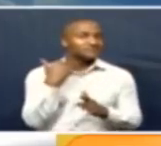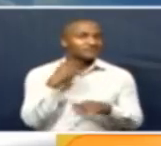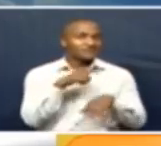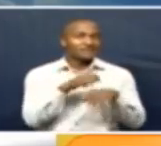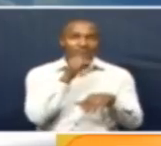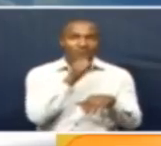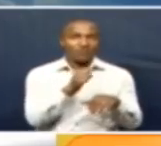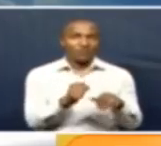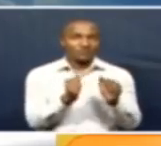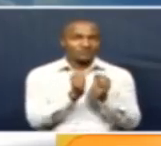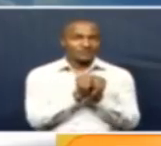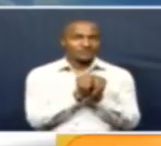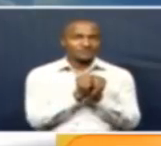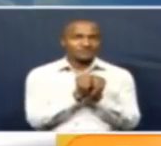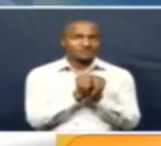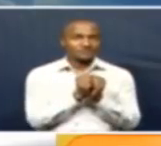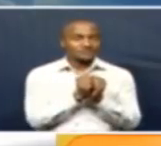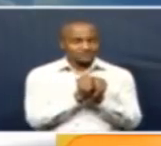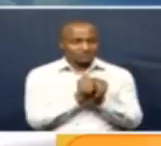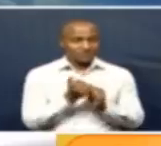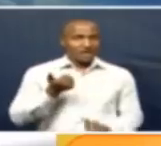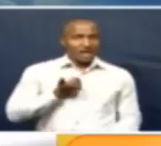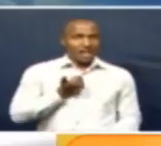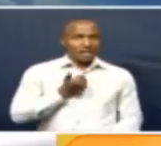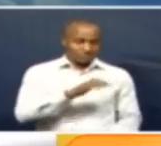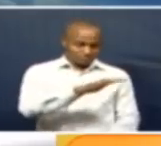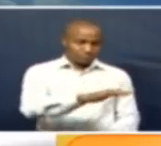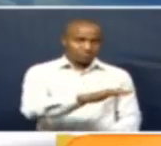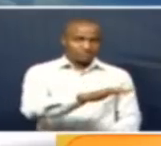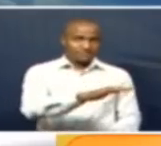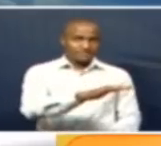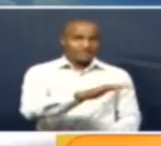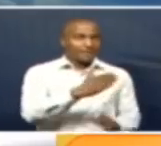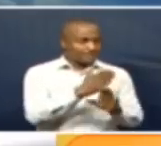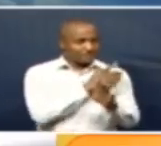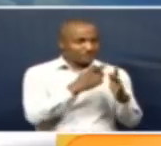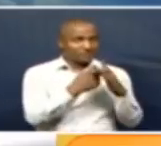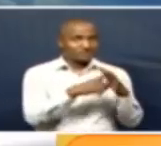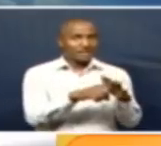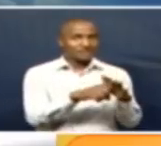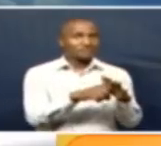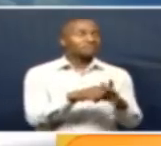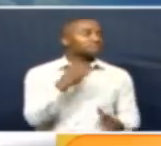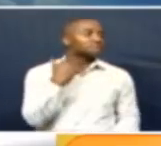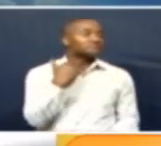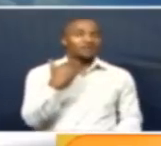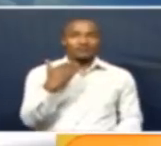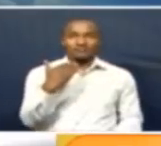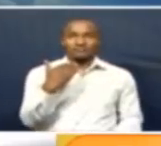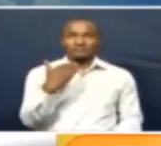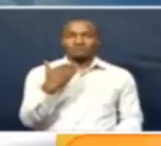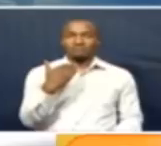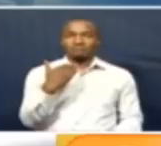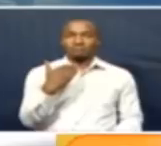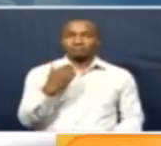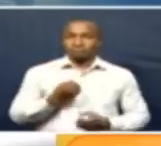10. Nilikuwa mdogo sana. Na kabla nianze crime nikiwa na miaka 10, mamangu